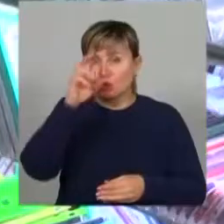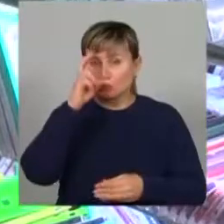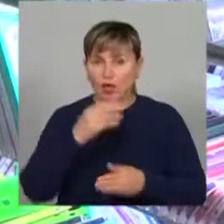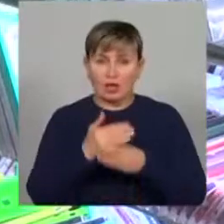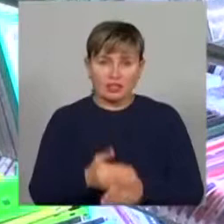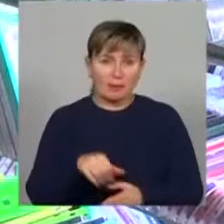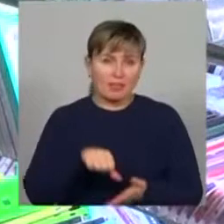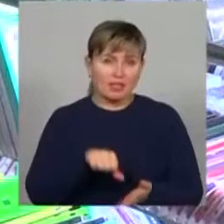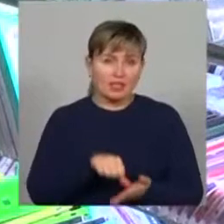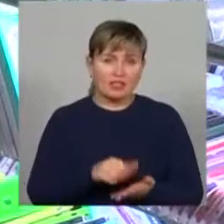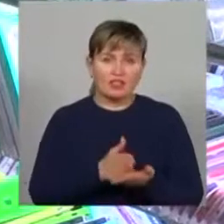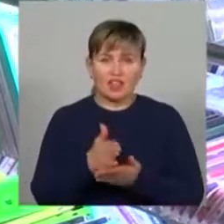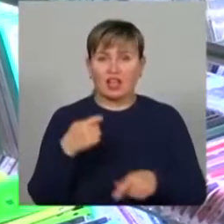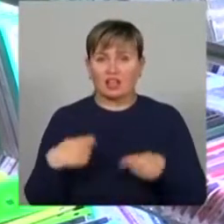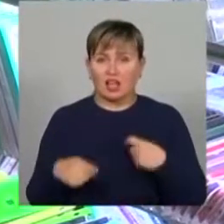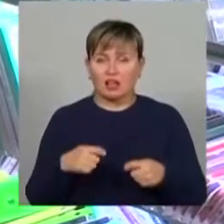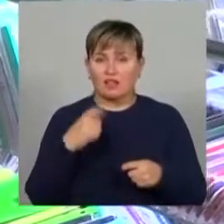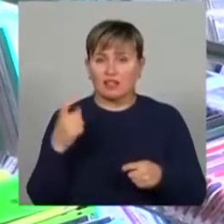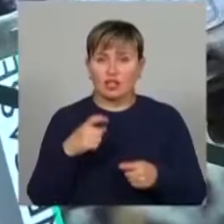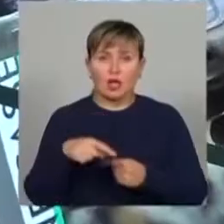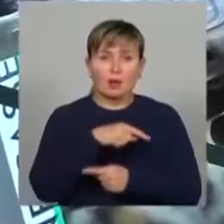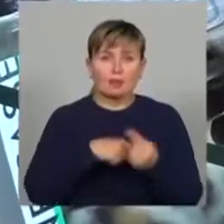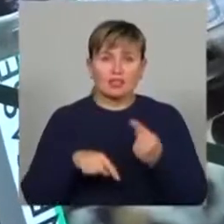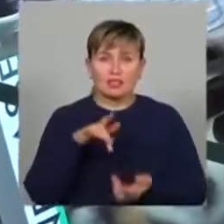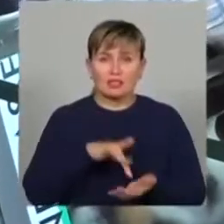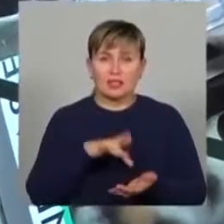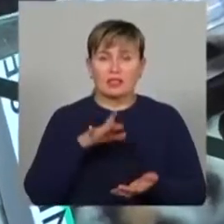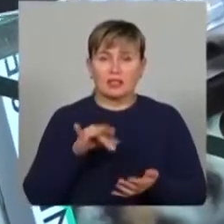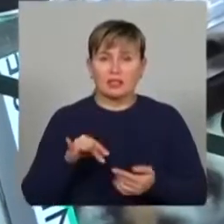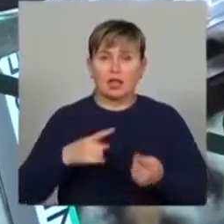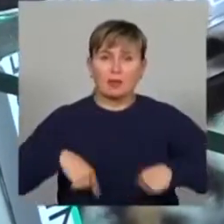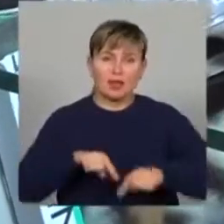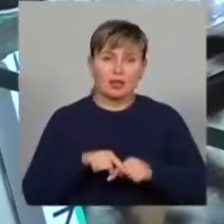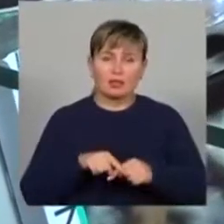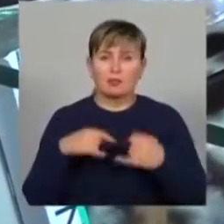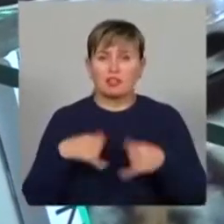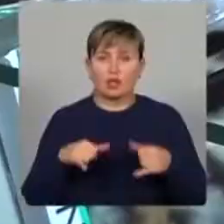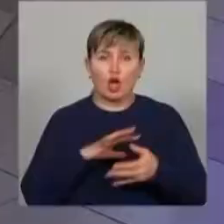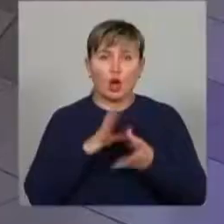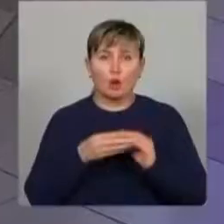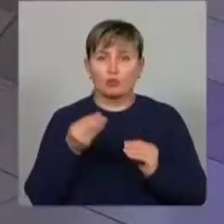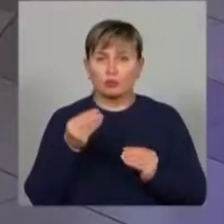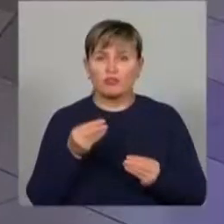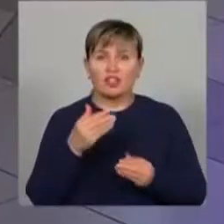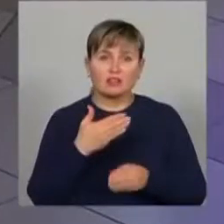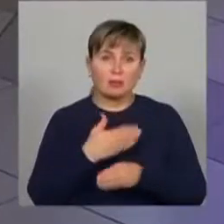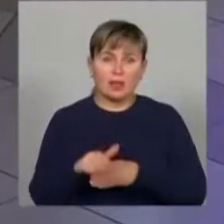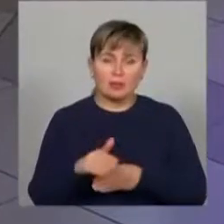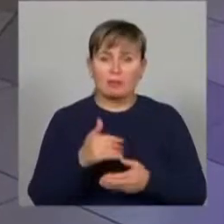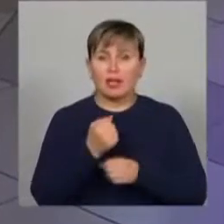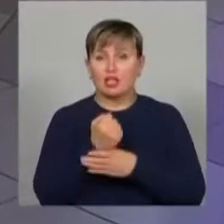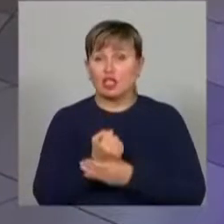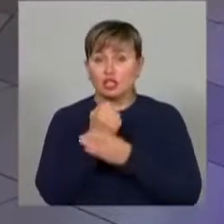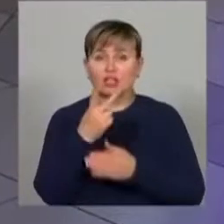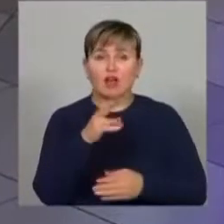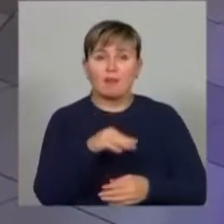оказали представителям сферы торговли, владельцам бизнес-центров и объектам общепита. Общая сумма финансовой поддержки составила 2